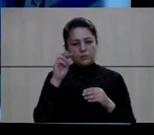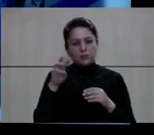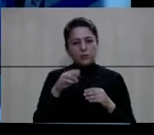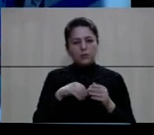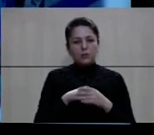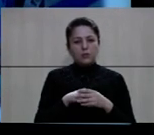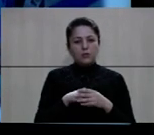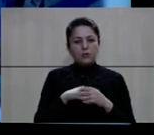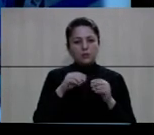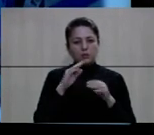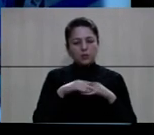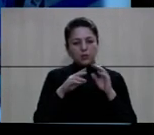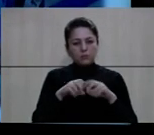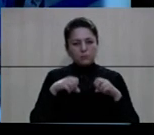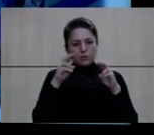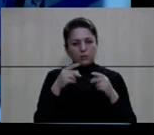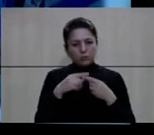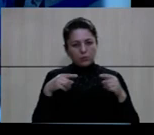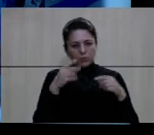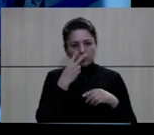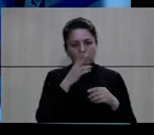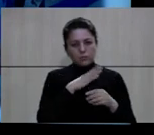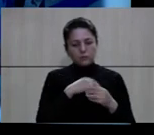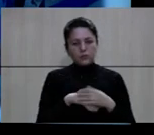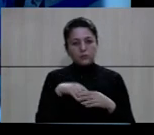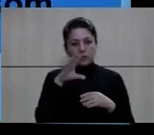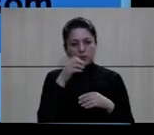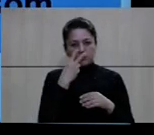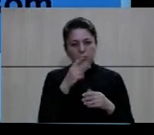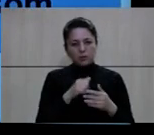tipidagi kasblar turlarini ko'rib turibsiz rasmlarini.